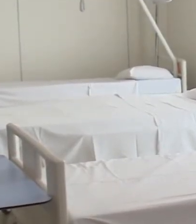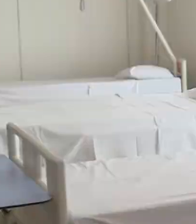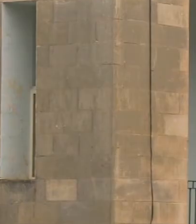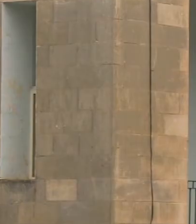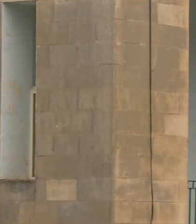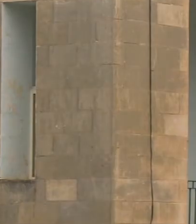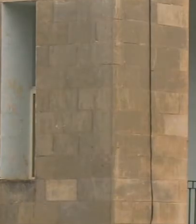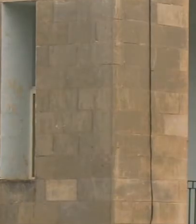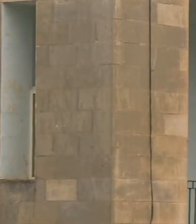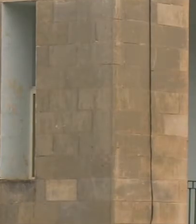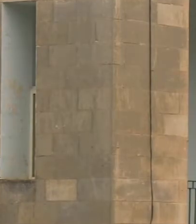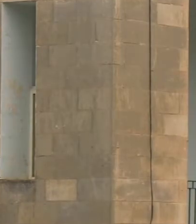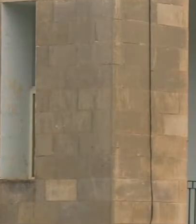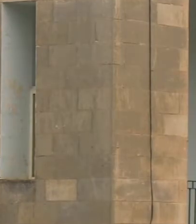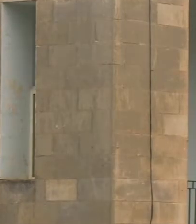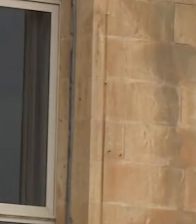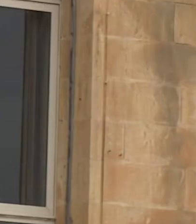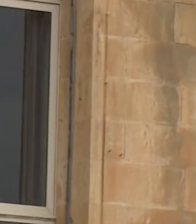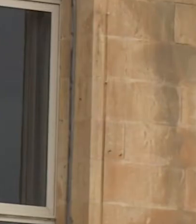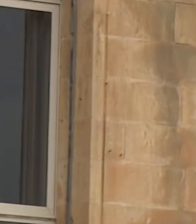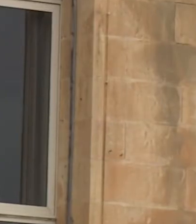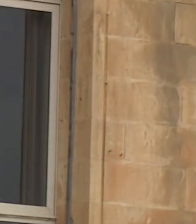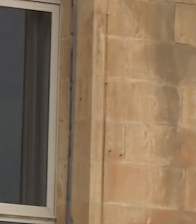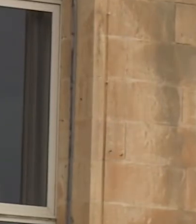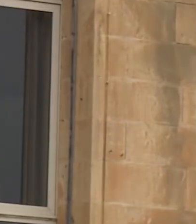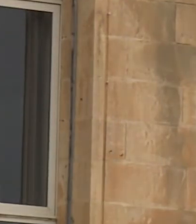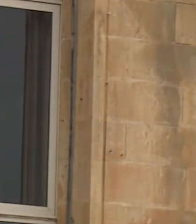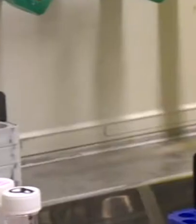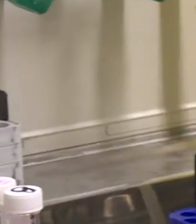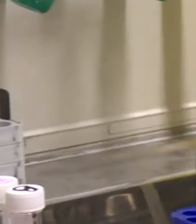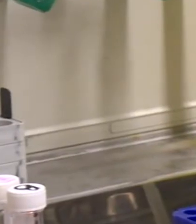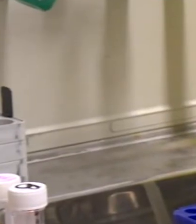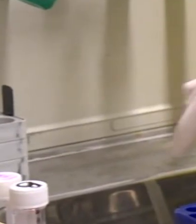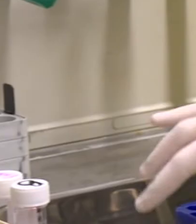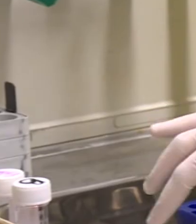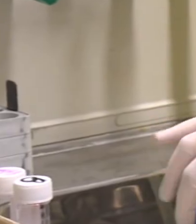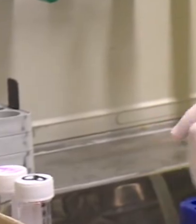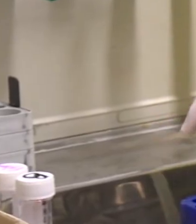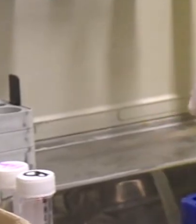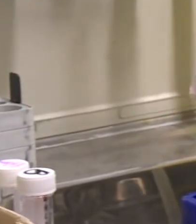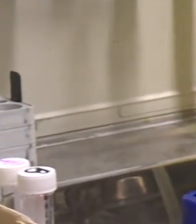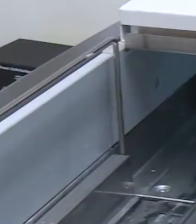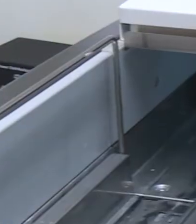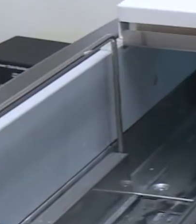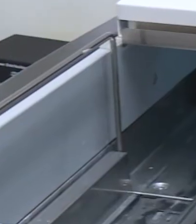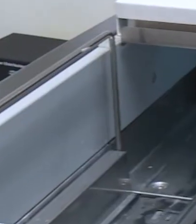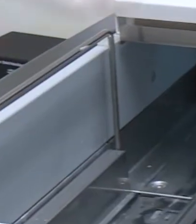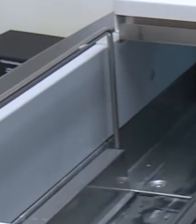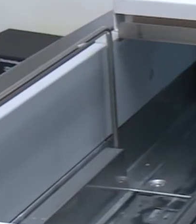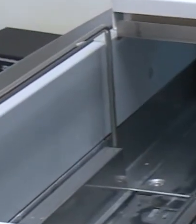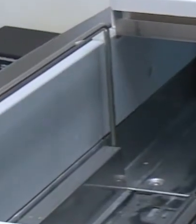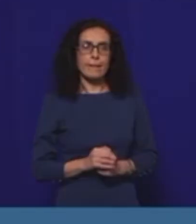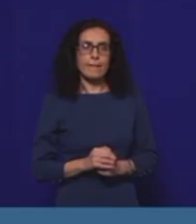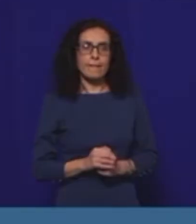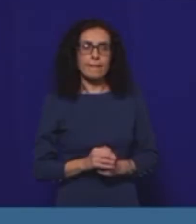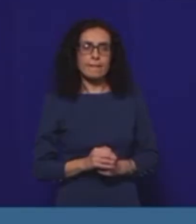persuni, f'Boffa hemm 28 pazjent tal-COVID-19 u f'Għawdex bħalissa hemm 17 il-każ